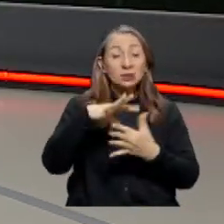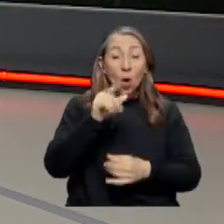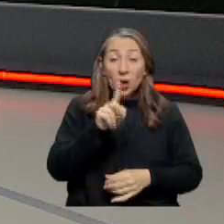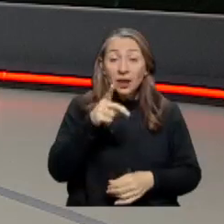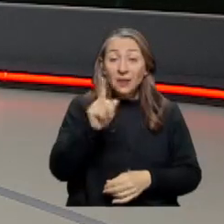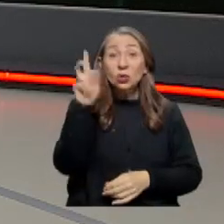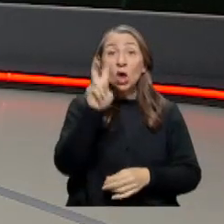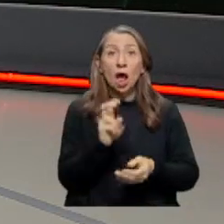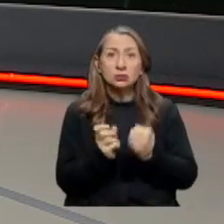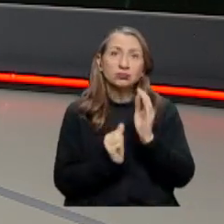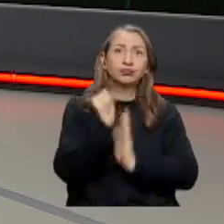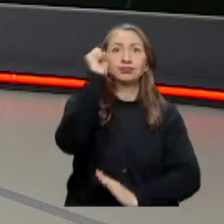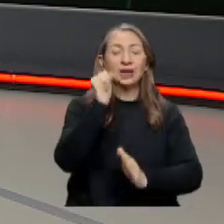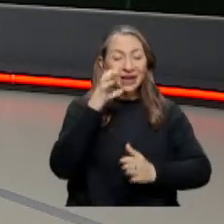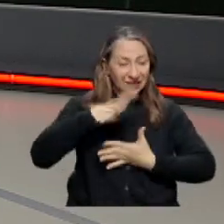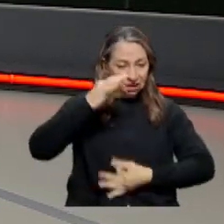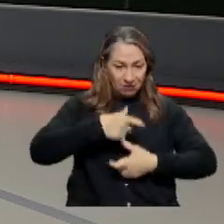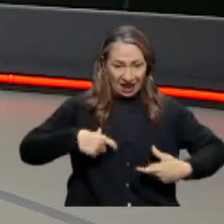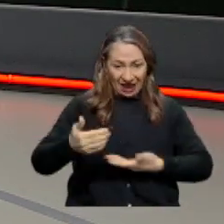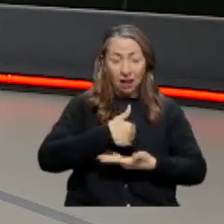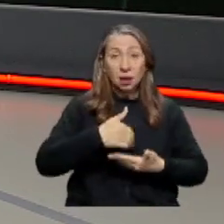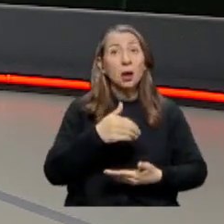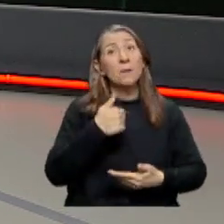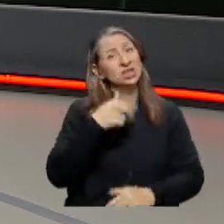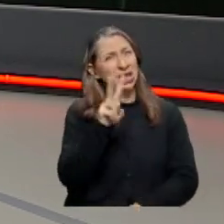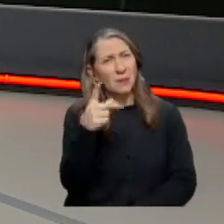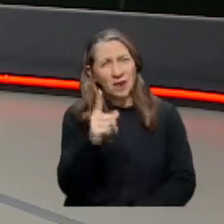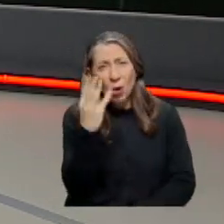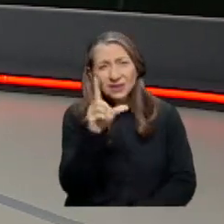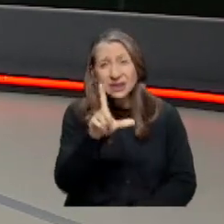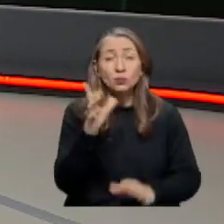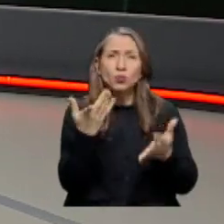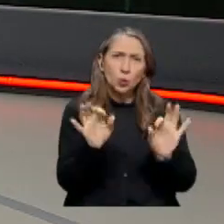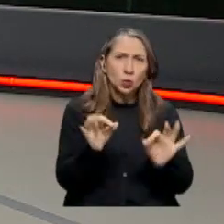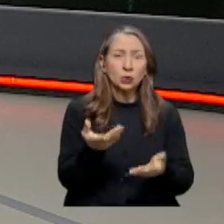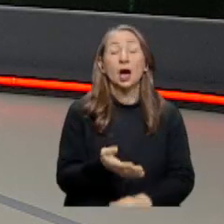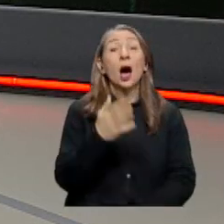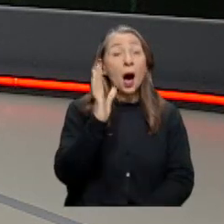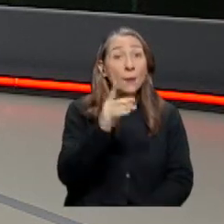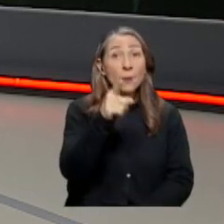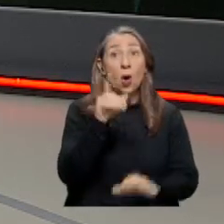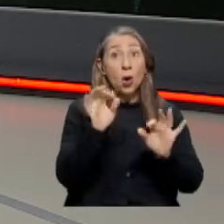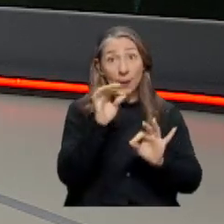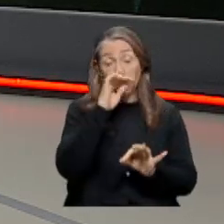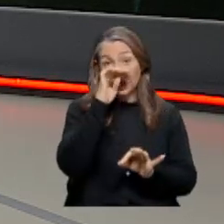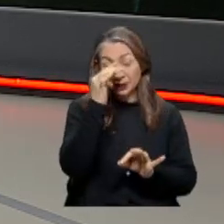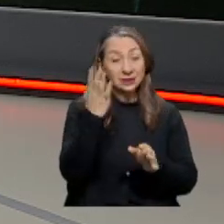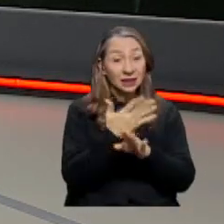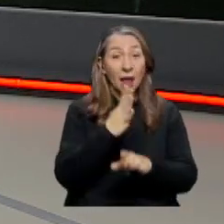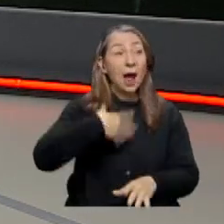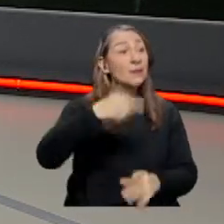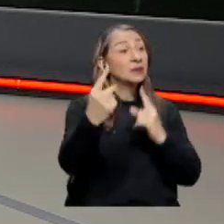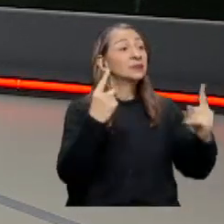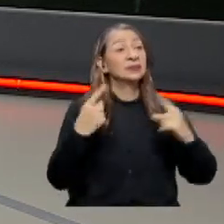dolar civarına çıkarılacak, ilk katına çıkarılacak deniyor. Bence 20 bin olmalı çünkü bu mümkün. Ama bu önemli yine de çünkü her